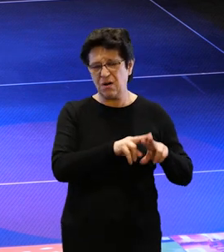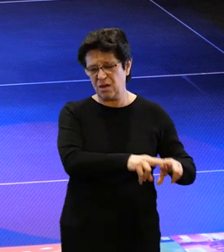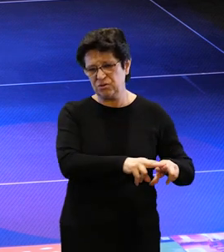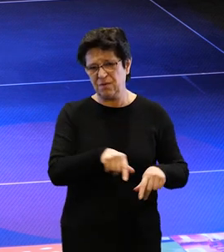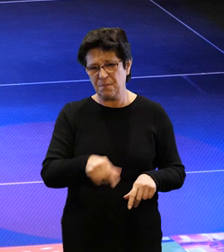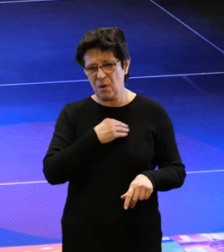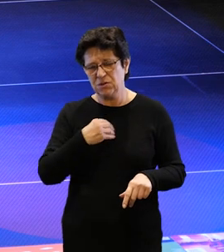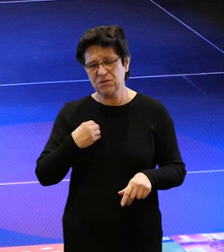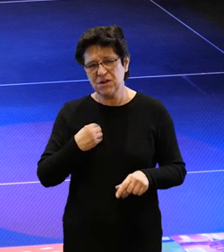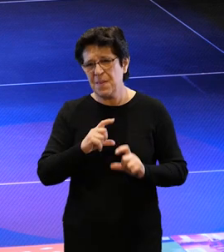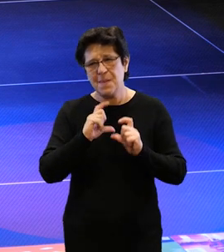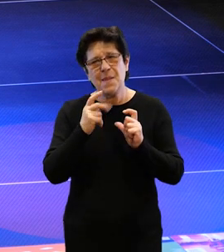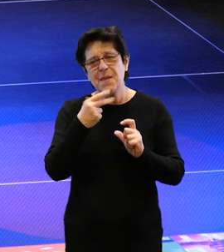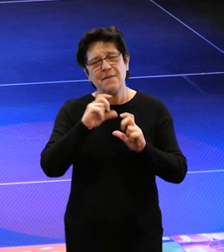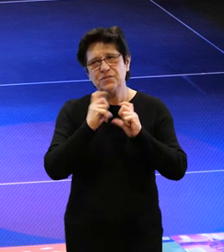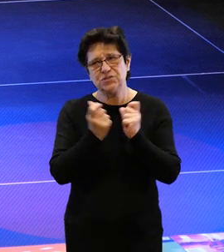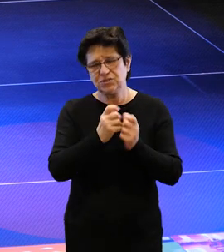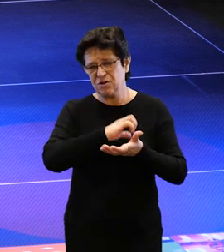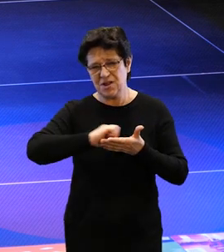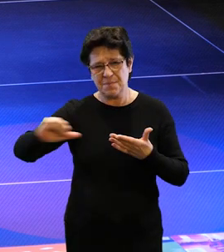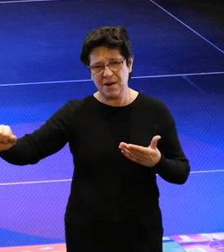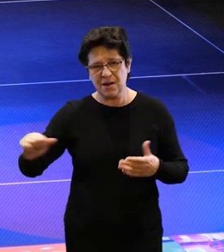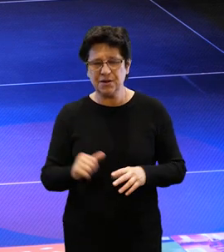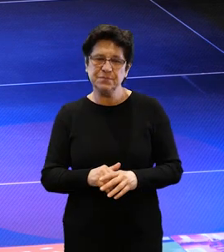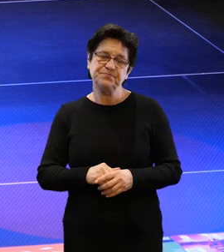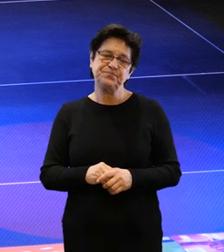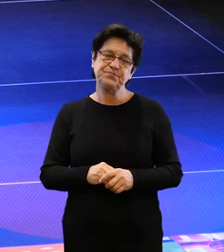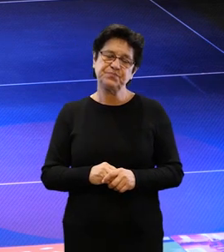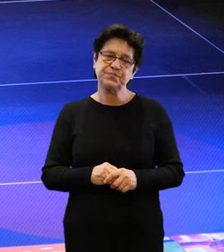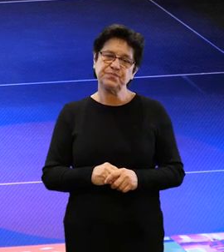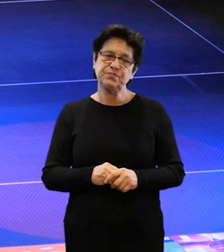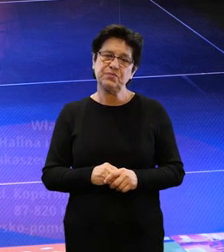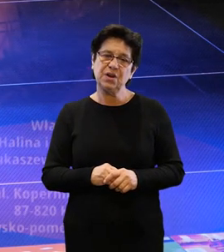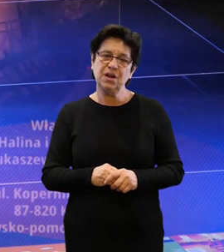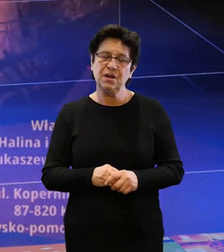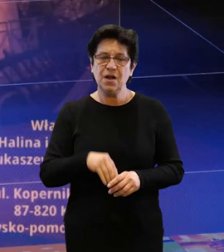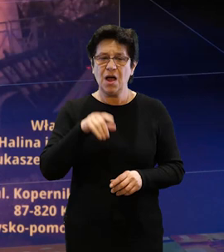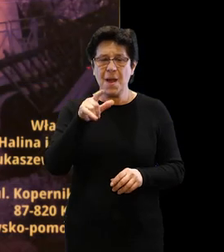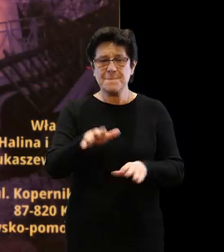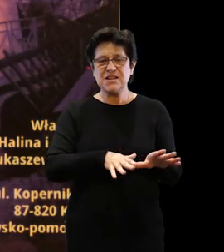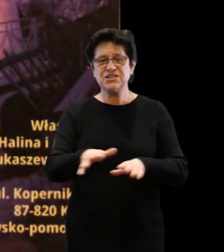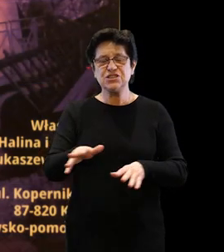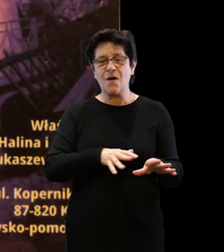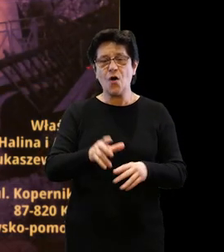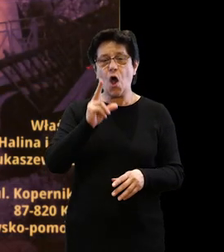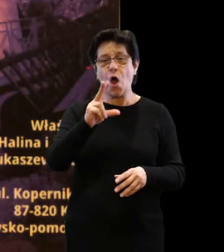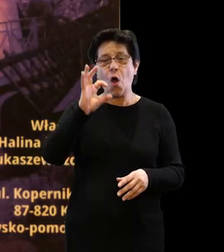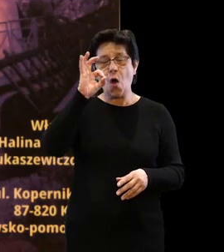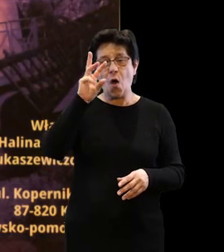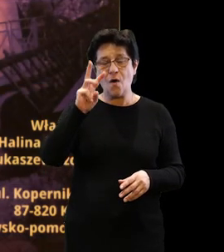zostało tu akurat ci państwo Łukaszewicz towie w tym miejscowości Kowal to jest to ciekawe Że tu